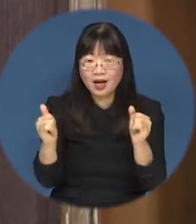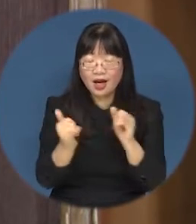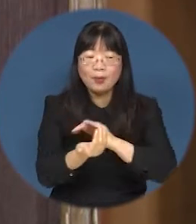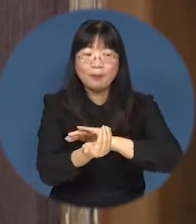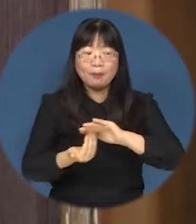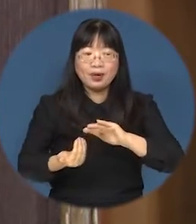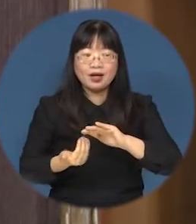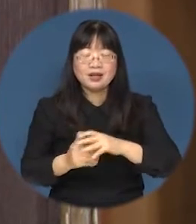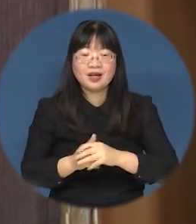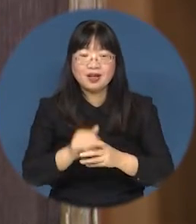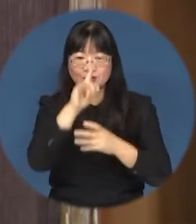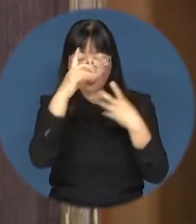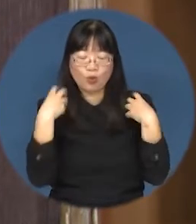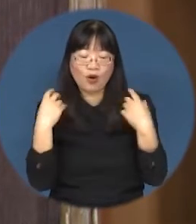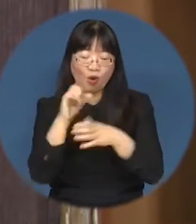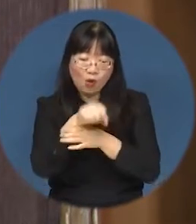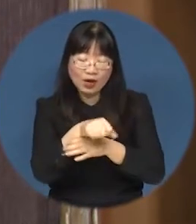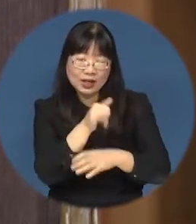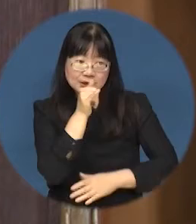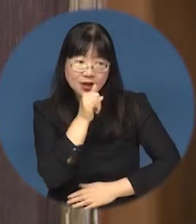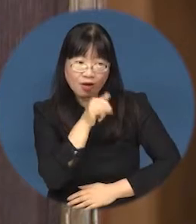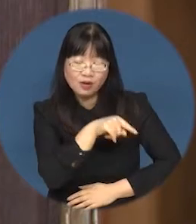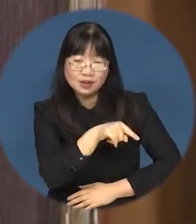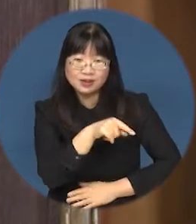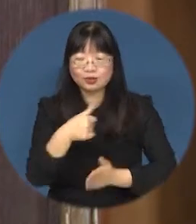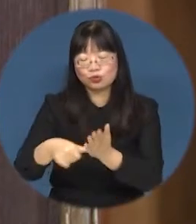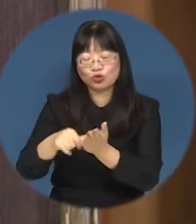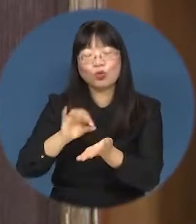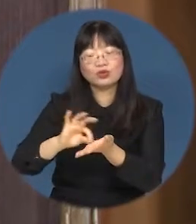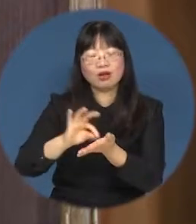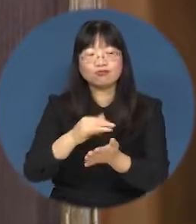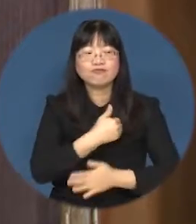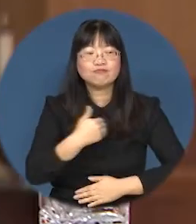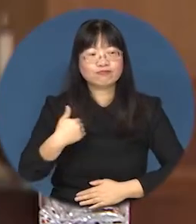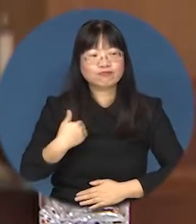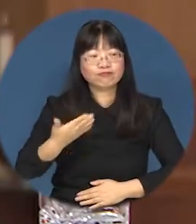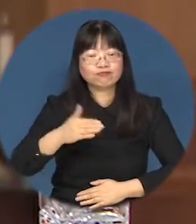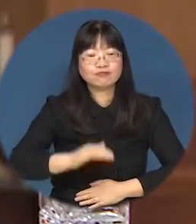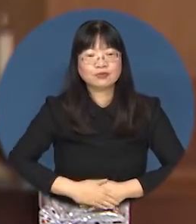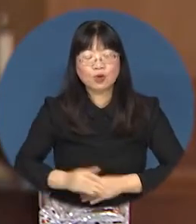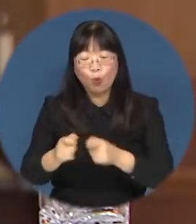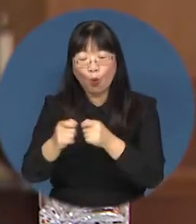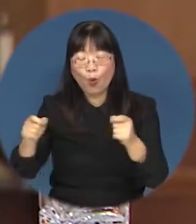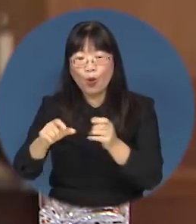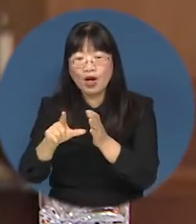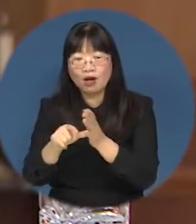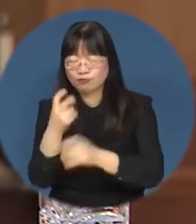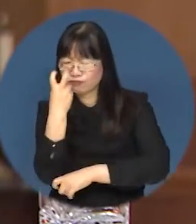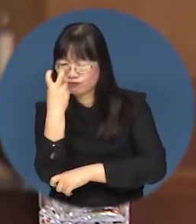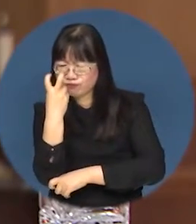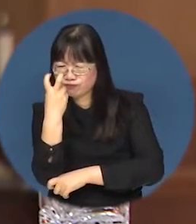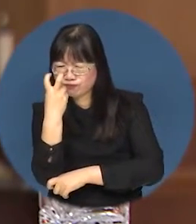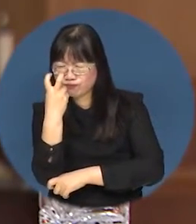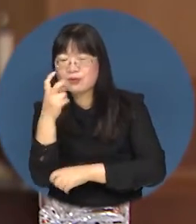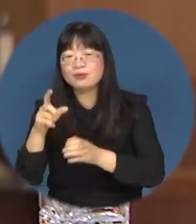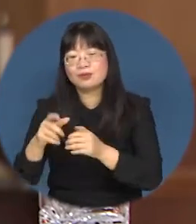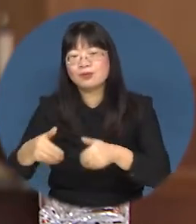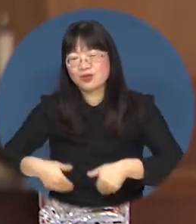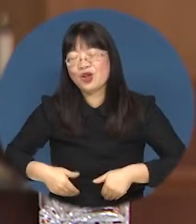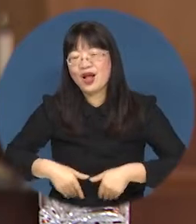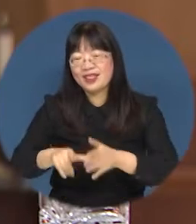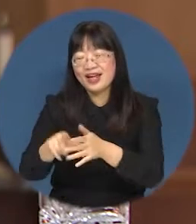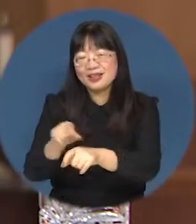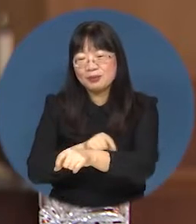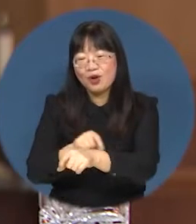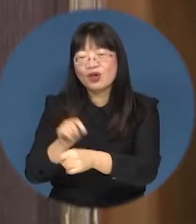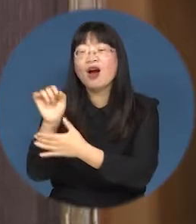미리 그 정부의 허가를 받으면은 그 장비를 사용할 수 있습니다. 그런데. 장시간 추적 촬영 이런 게 필요할 때 네네네. 그럴 때